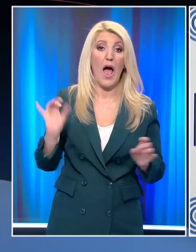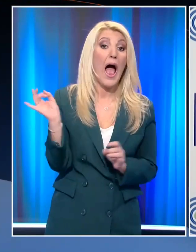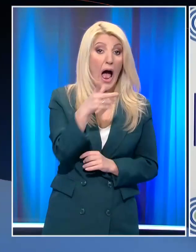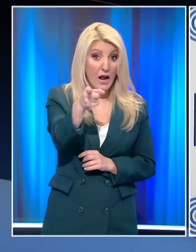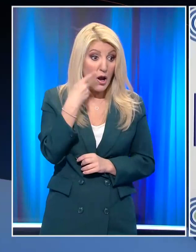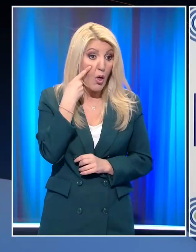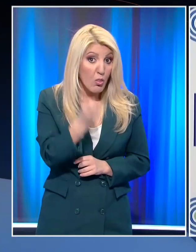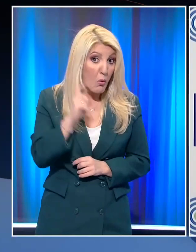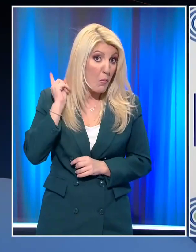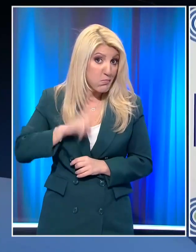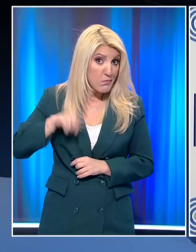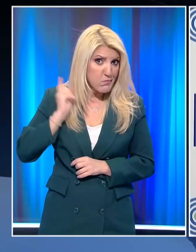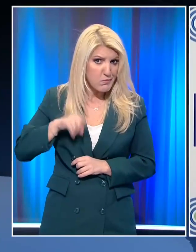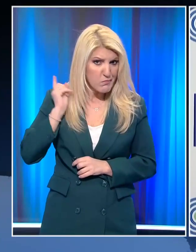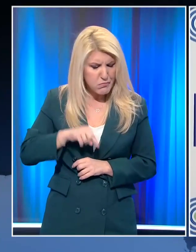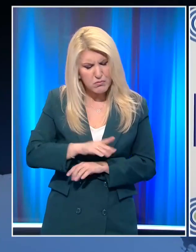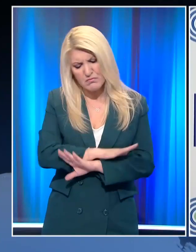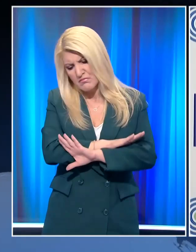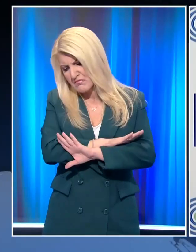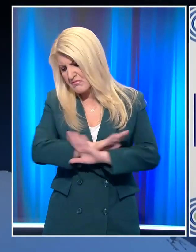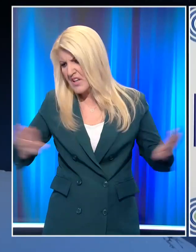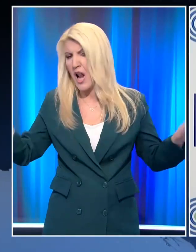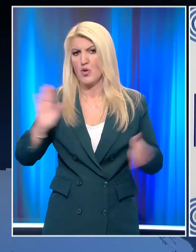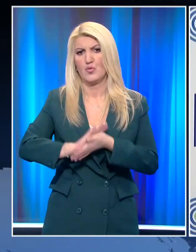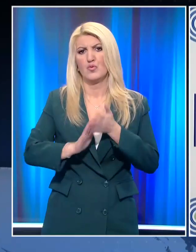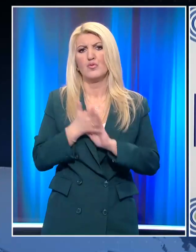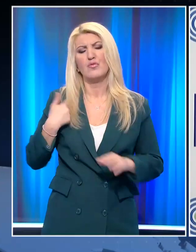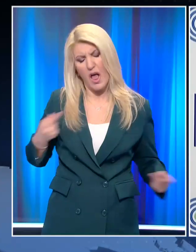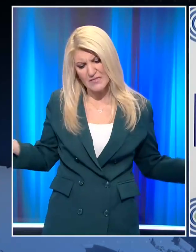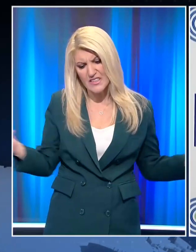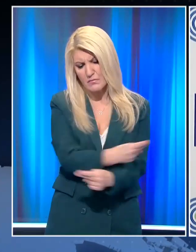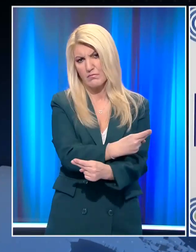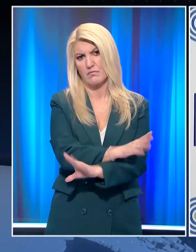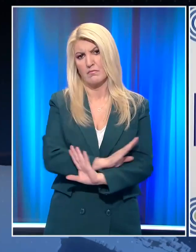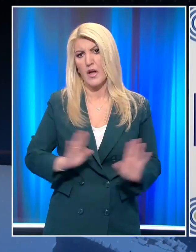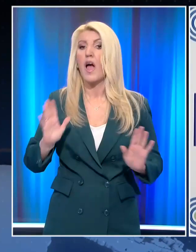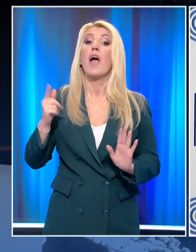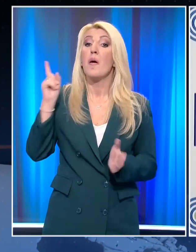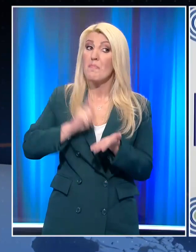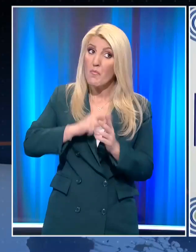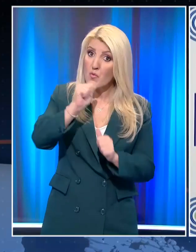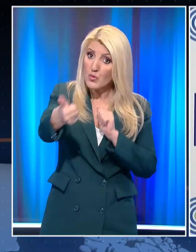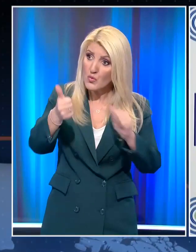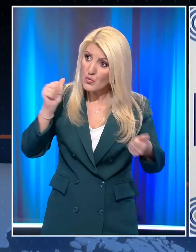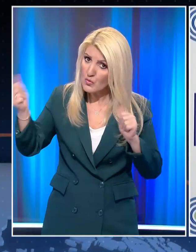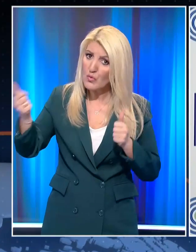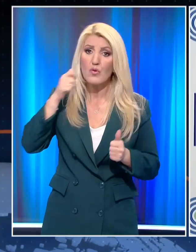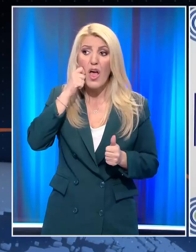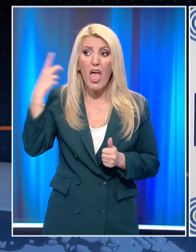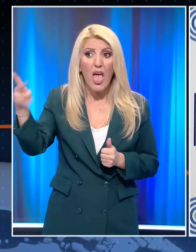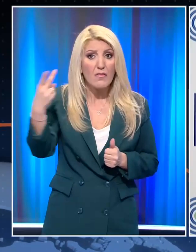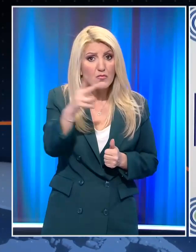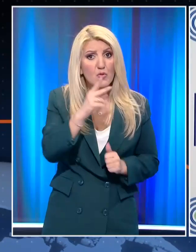να τον εμποδίσουμε. Και ο καθένας από εσάς και η καθεμία από εσάς πρέπει να αποφεύγει, προστατεύοντας τον εαυτό του,